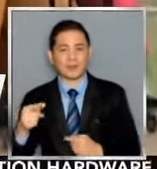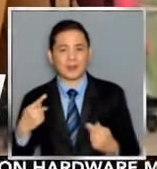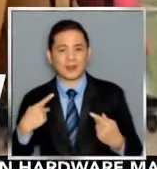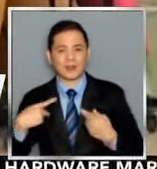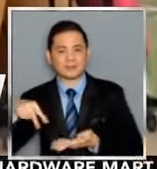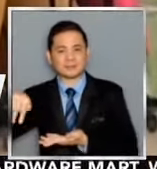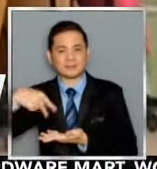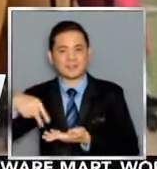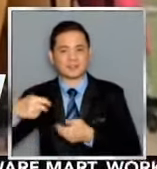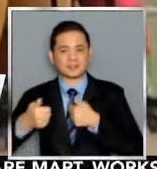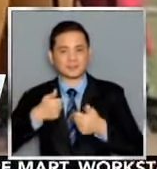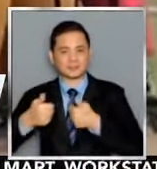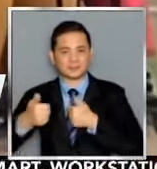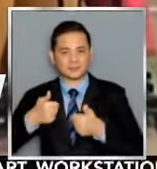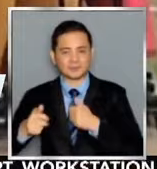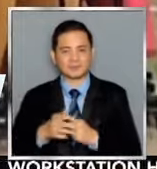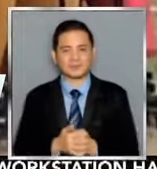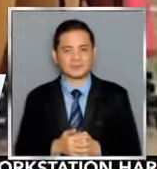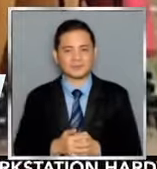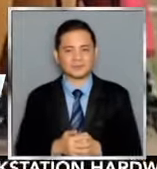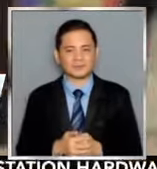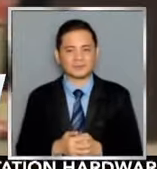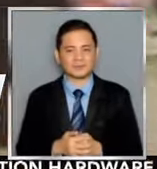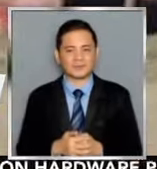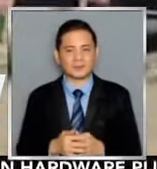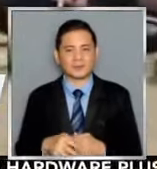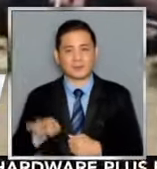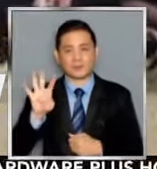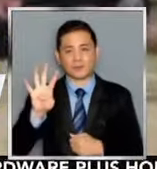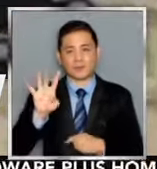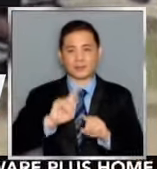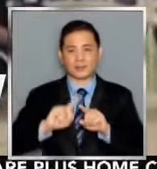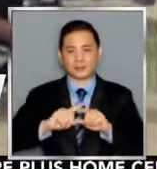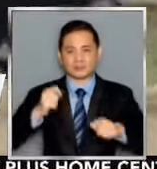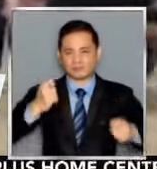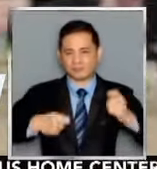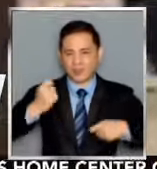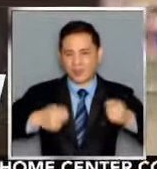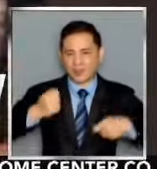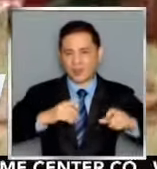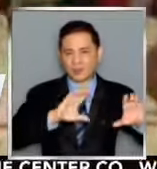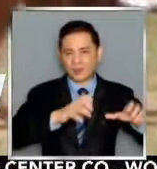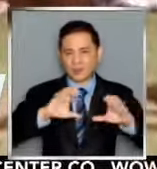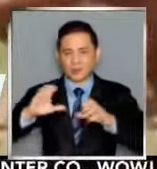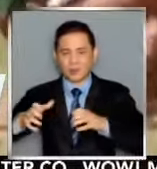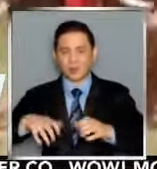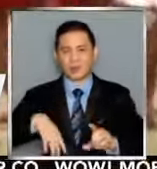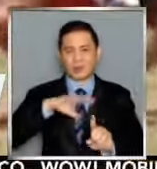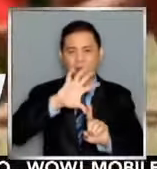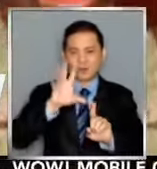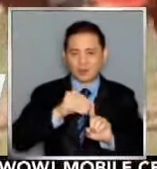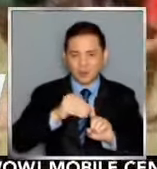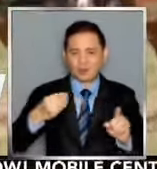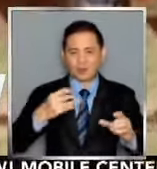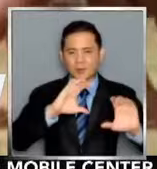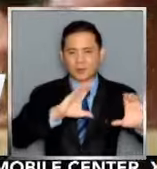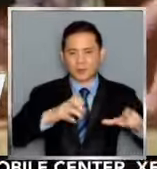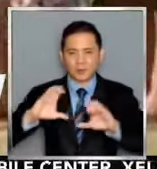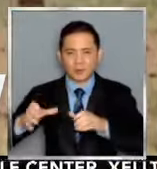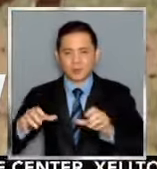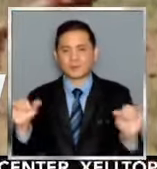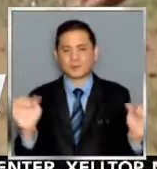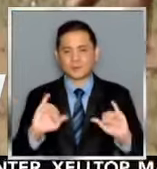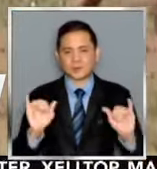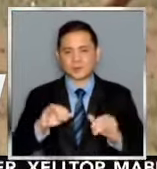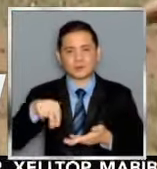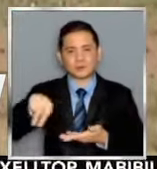Competition, tampok ang tagisan ng 4 na drum and lyre, 17 cultural dance group at 11 street dance group.